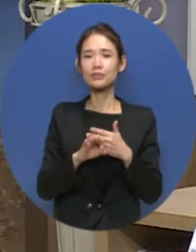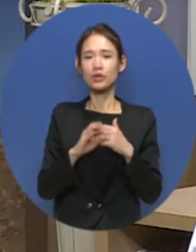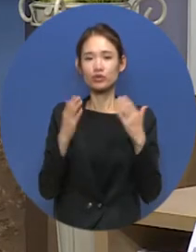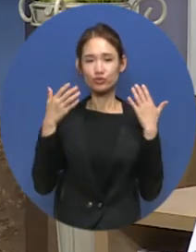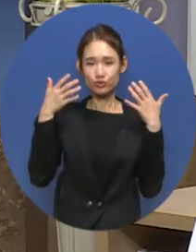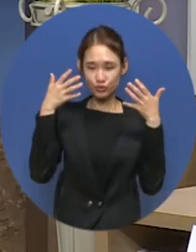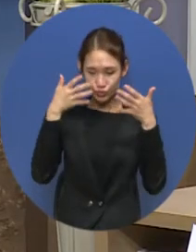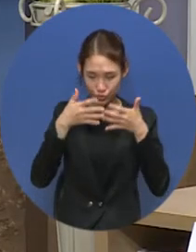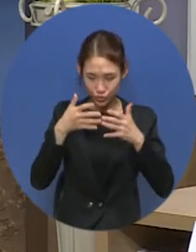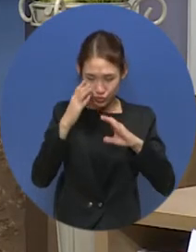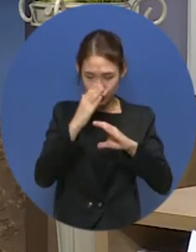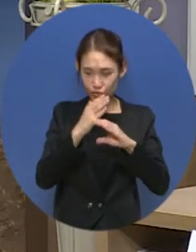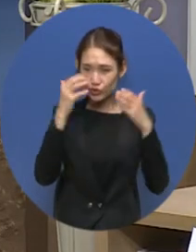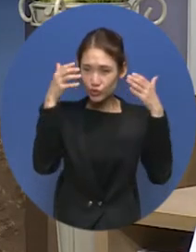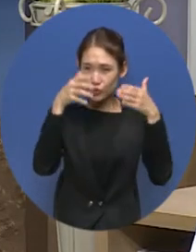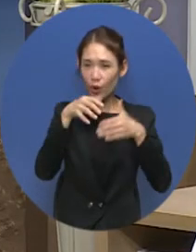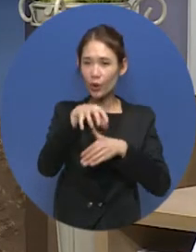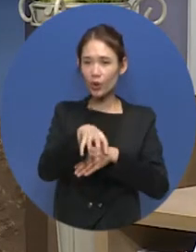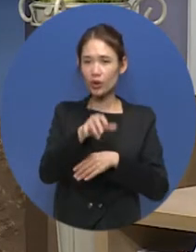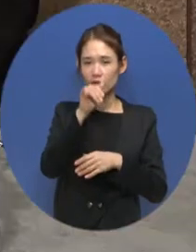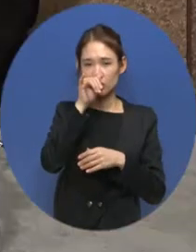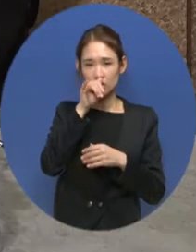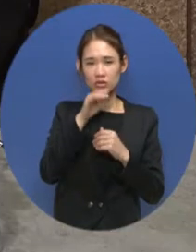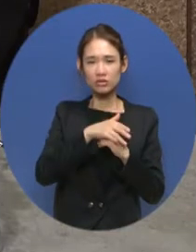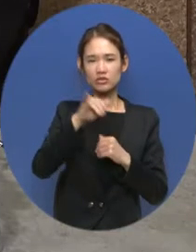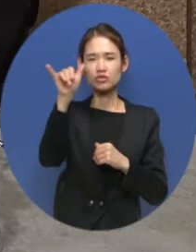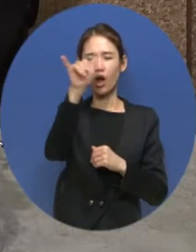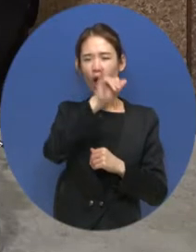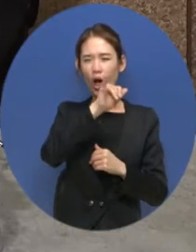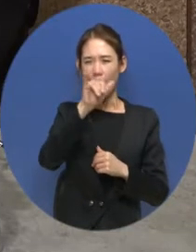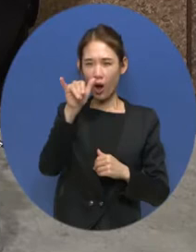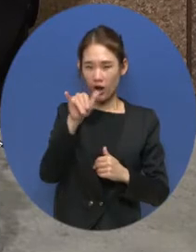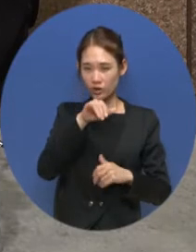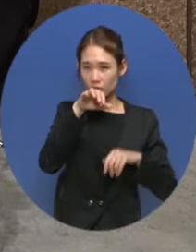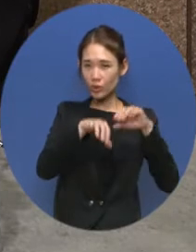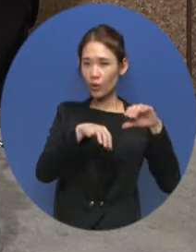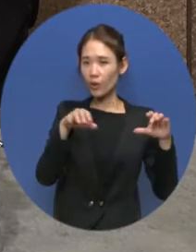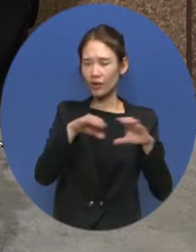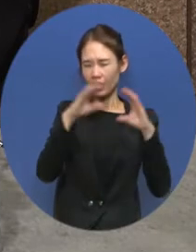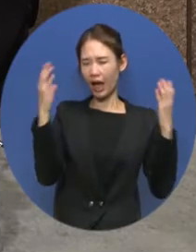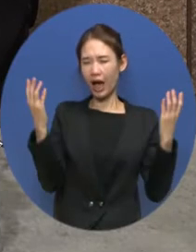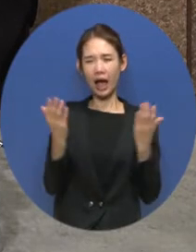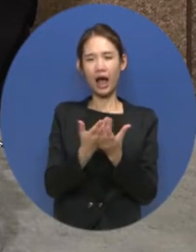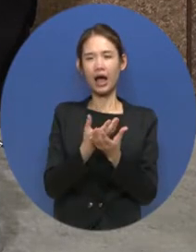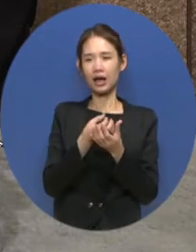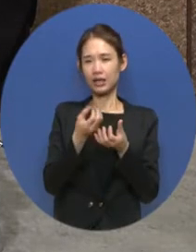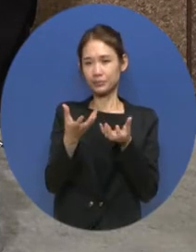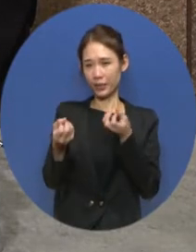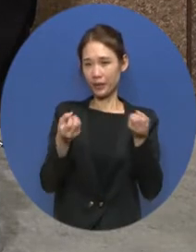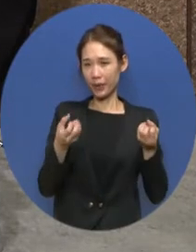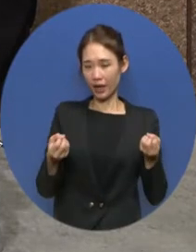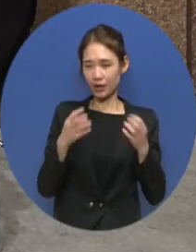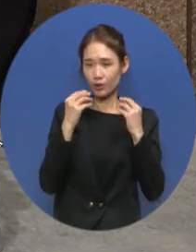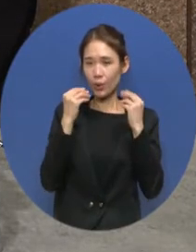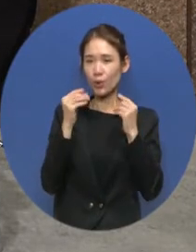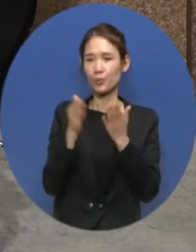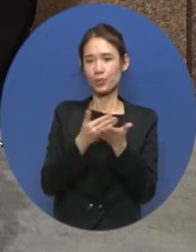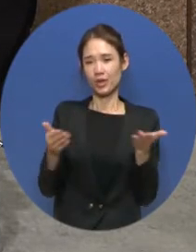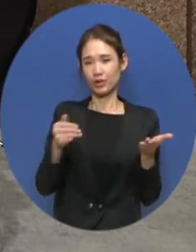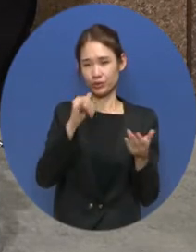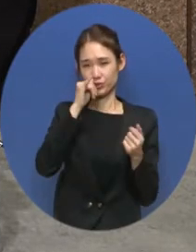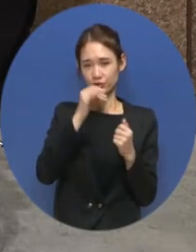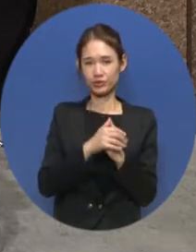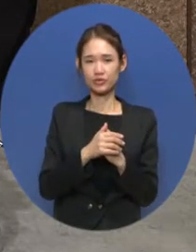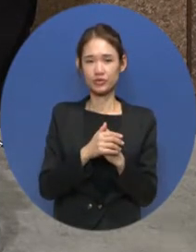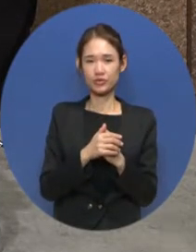중점적으로 모여 있는 곳이 있나요? 전국에 모두 분포되어 있습니다. 아, 골고루 분포되어 네. 있군요. 네.